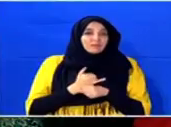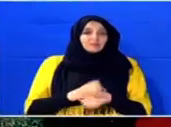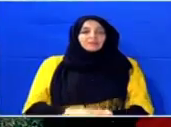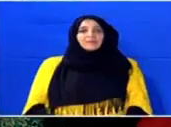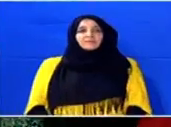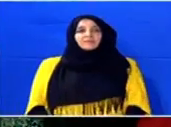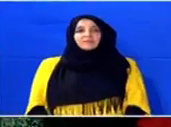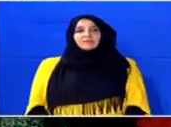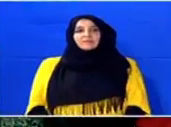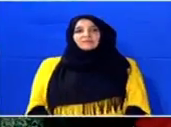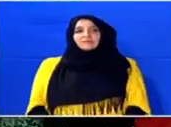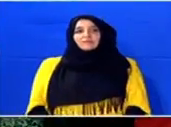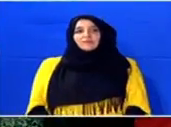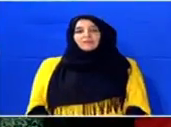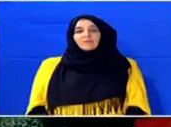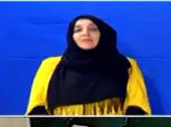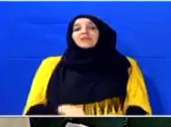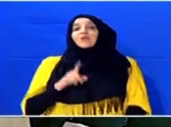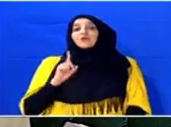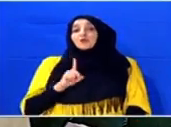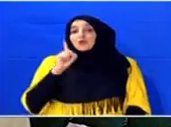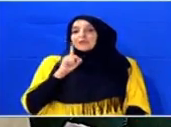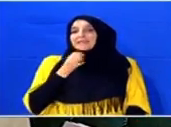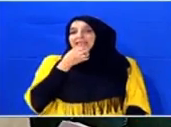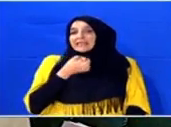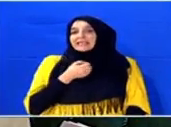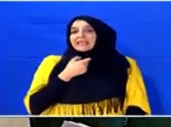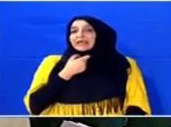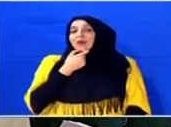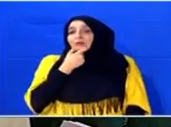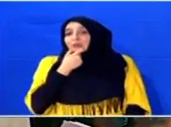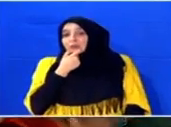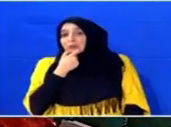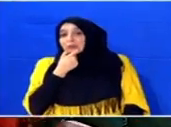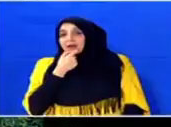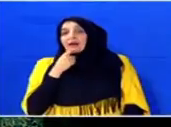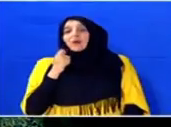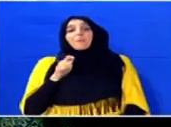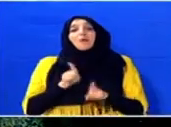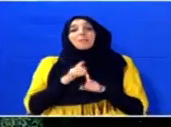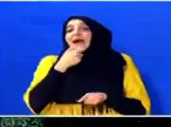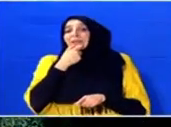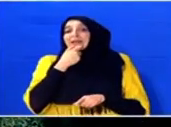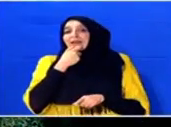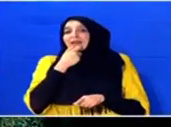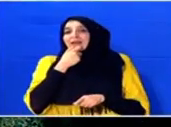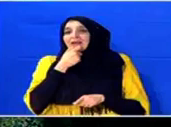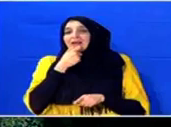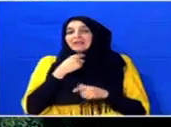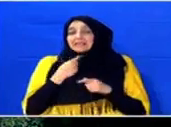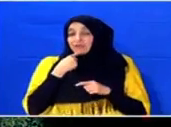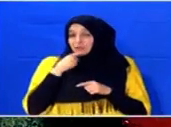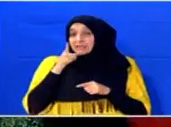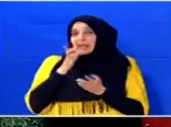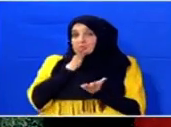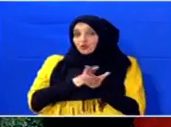لذلك اختار الله عز وجل هذا اللفظ هذا الوصف الدكتور